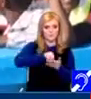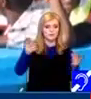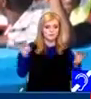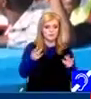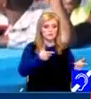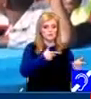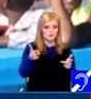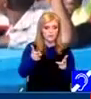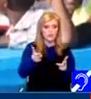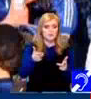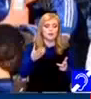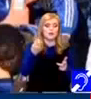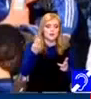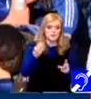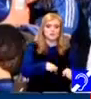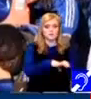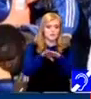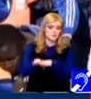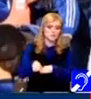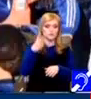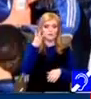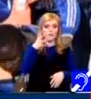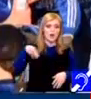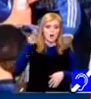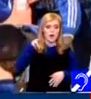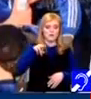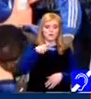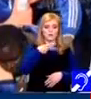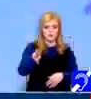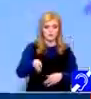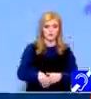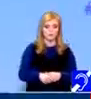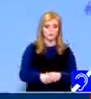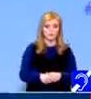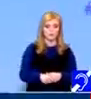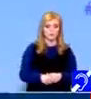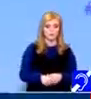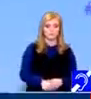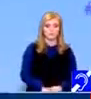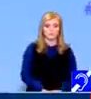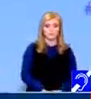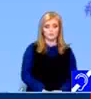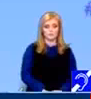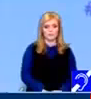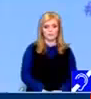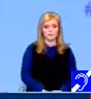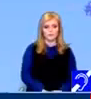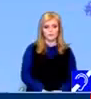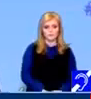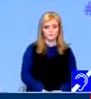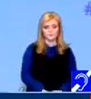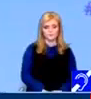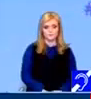states need to fund the second tranche of 3 billion of the facility for refugees